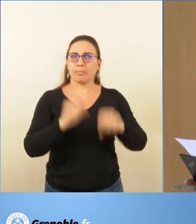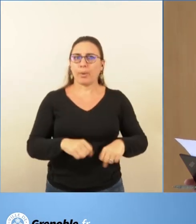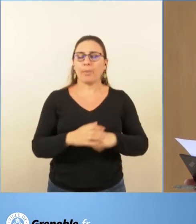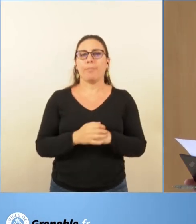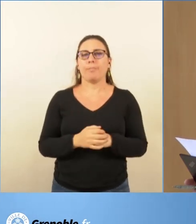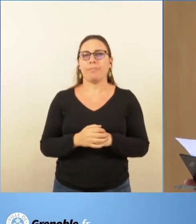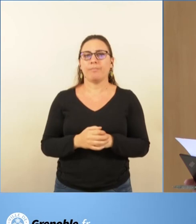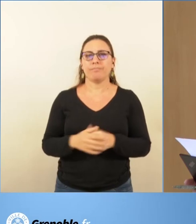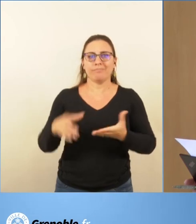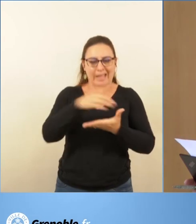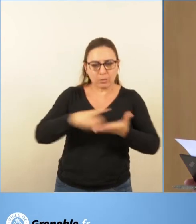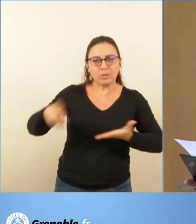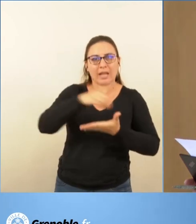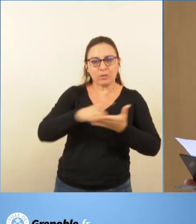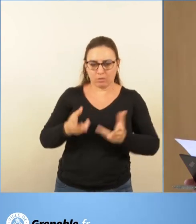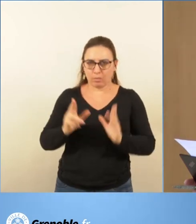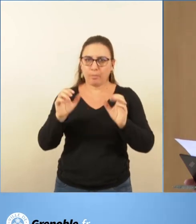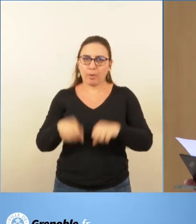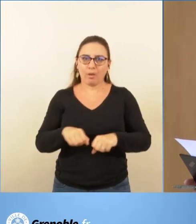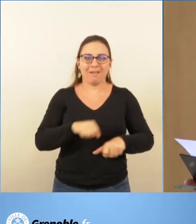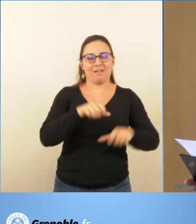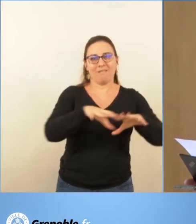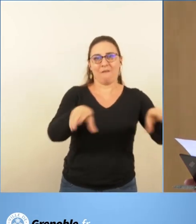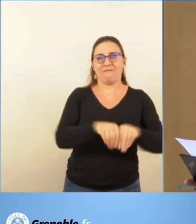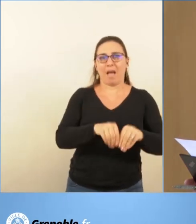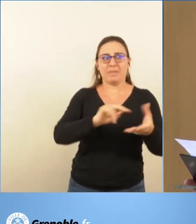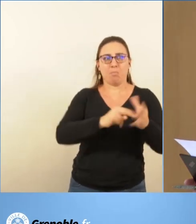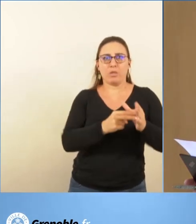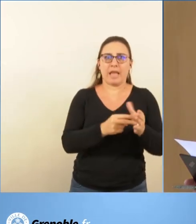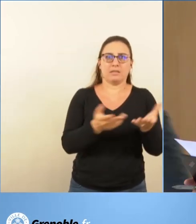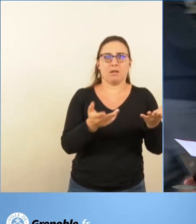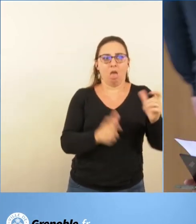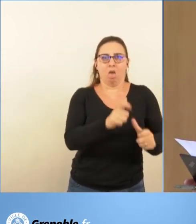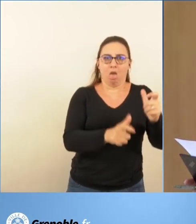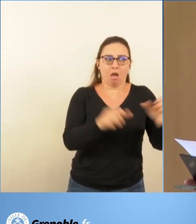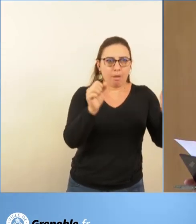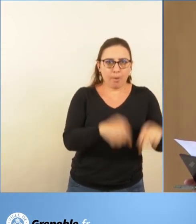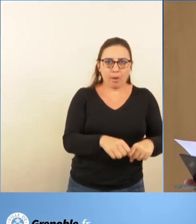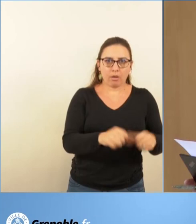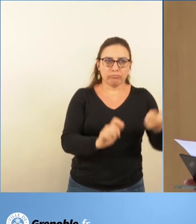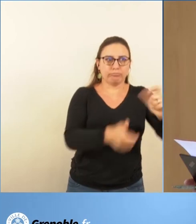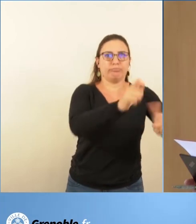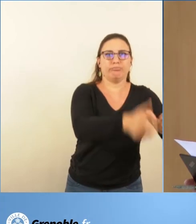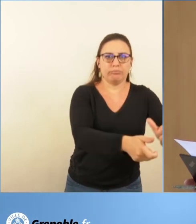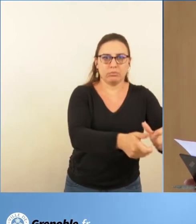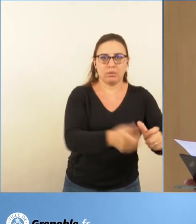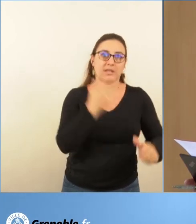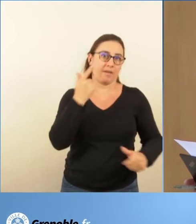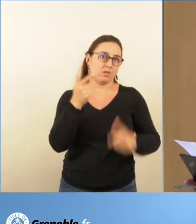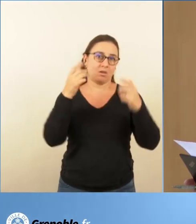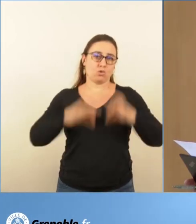études vous pénalisez donc les familles modestes et vous contribuez à perpétuer donc les inégalités scolaires